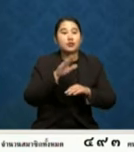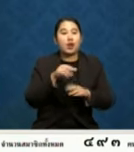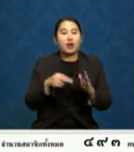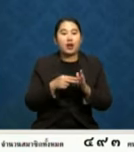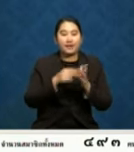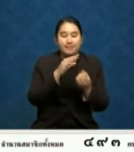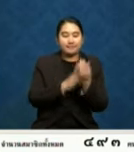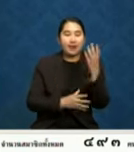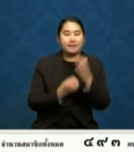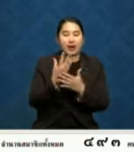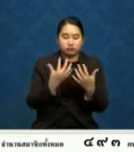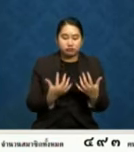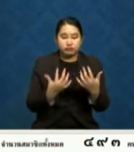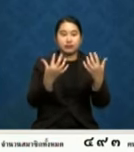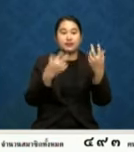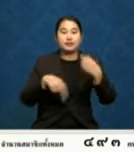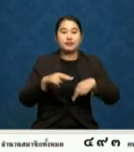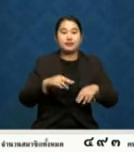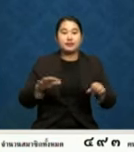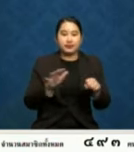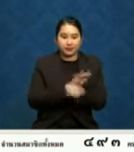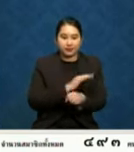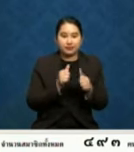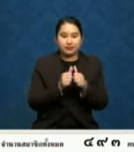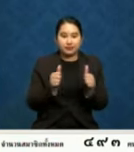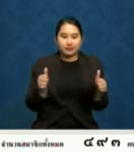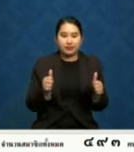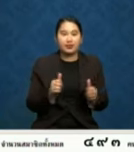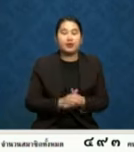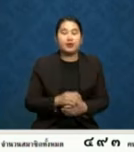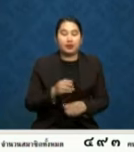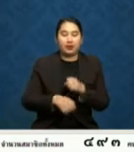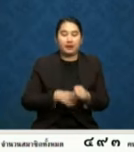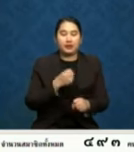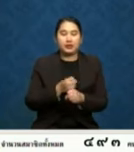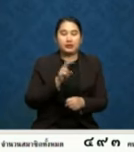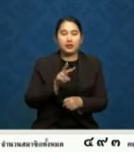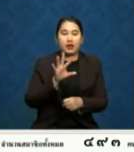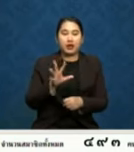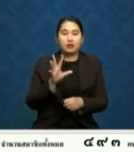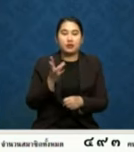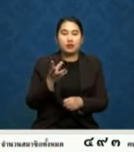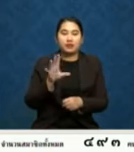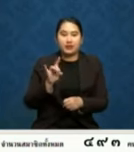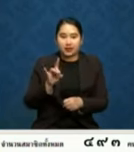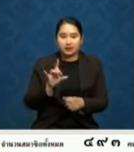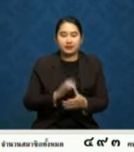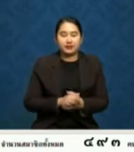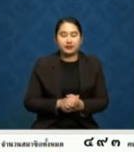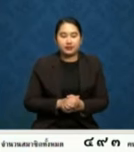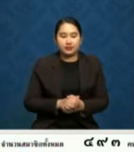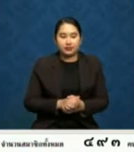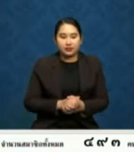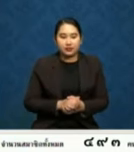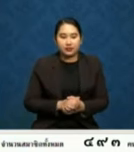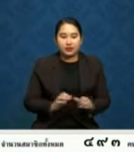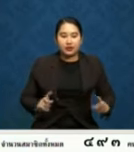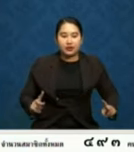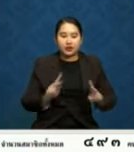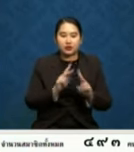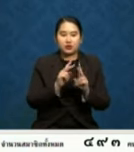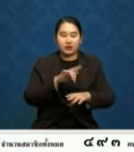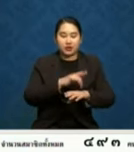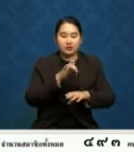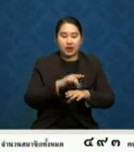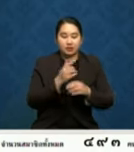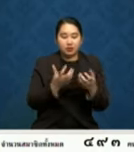ปลูกฟื้นคืนสภาพตามความสมบูรณ์สำหรับในปีงบประมาณ2568ทางกระทรวงทรัพยากร